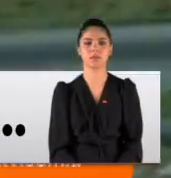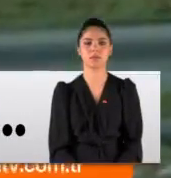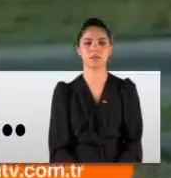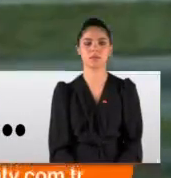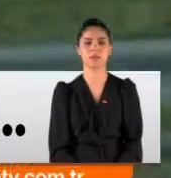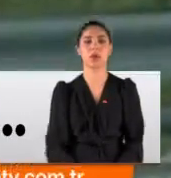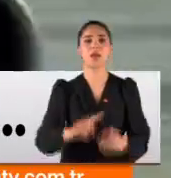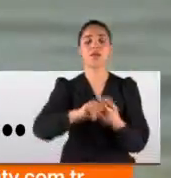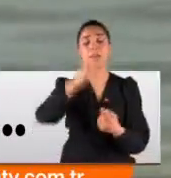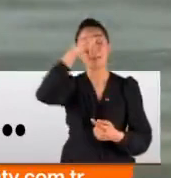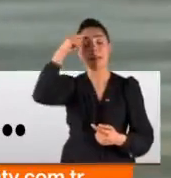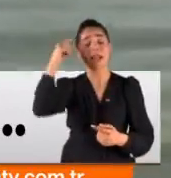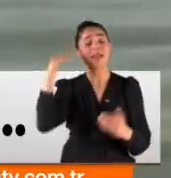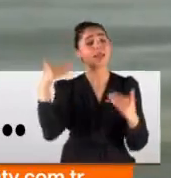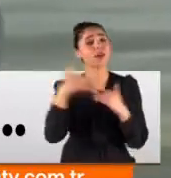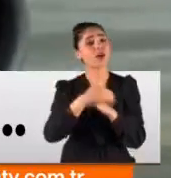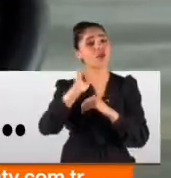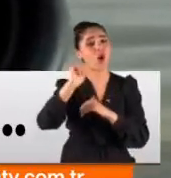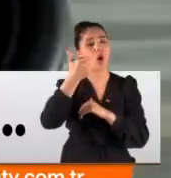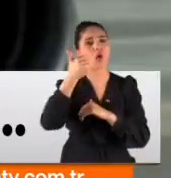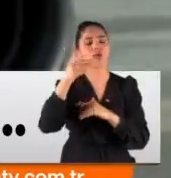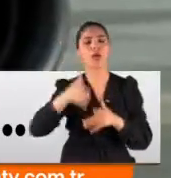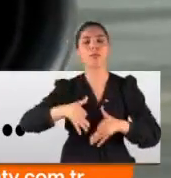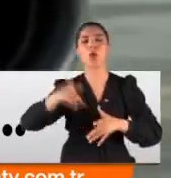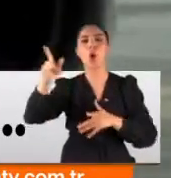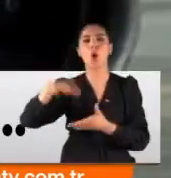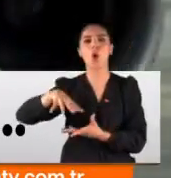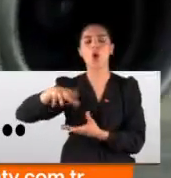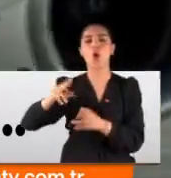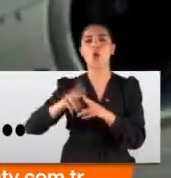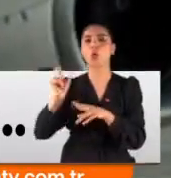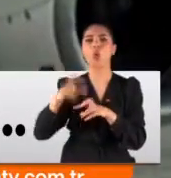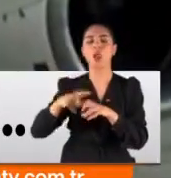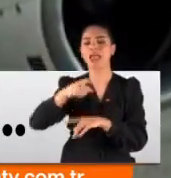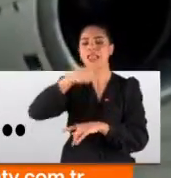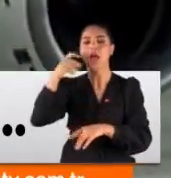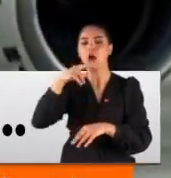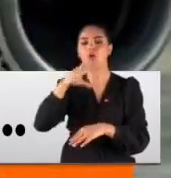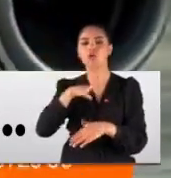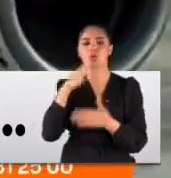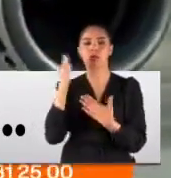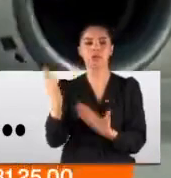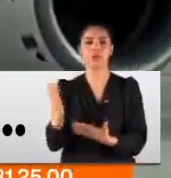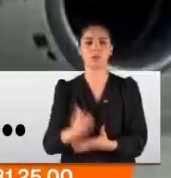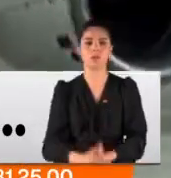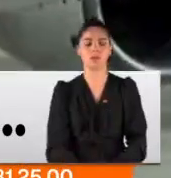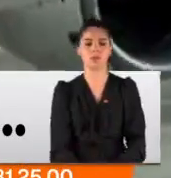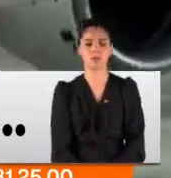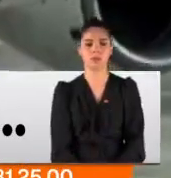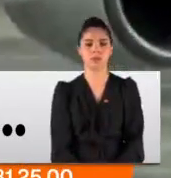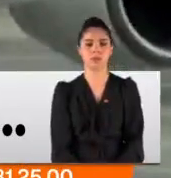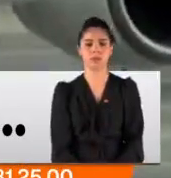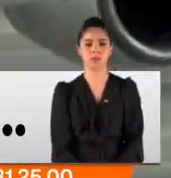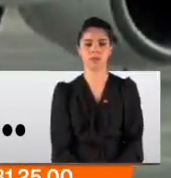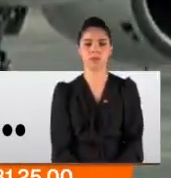Ve belki de gecenin en kritik anı kuleyle yaşanan o tarihi konuşma. Anlaşıldı. Atatürk için yaklaşma talep ediyorsunuz. Kalk Bey